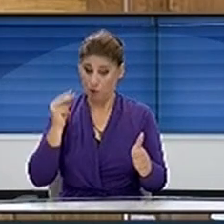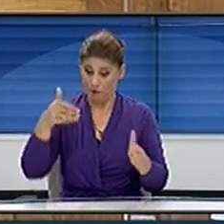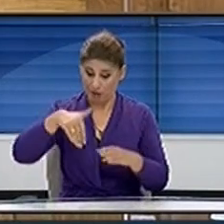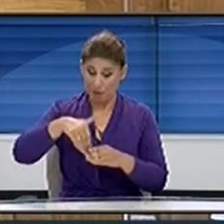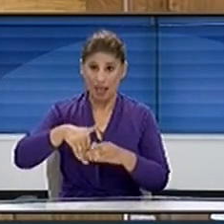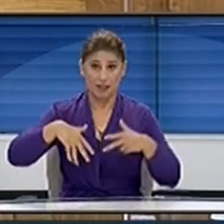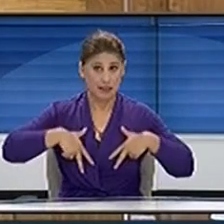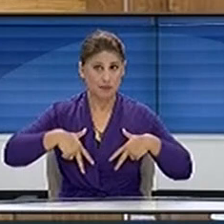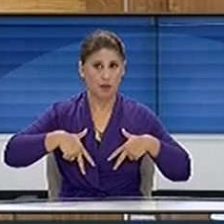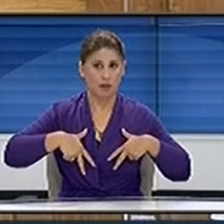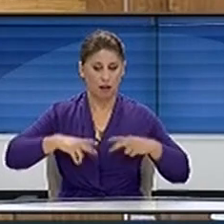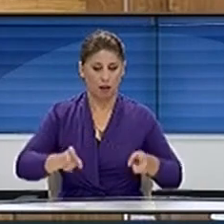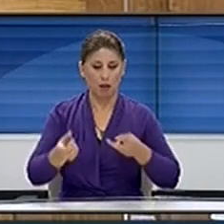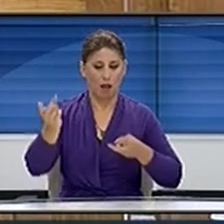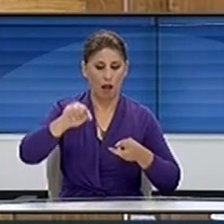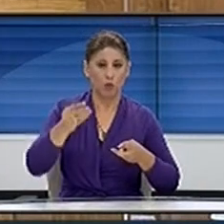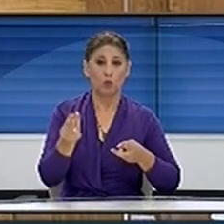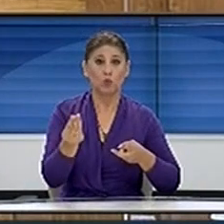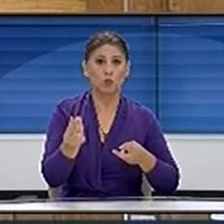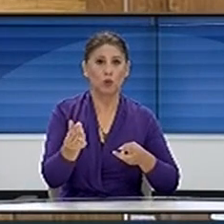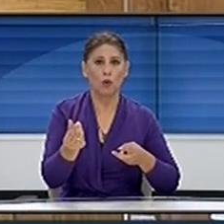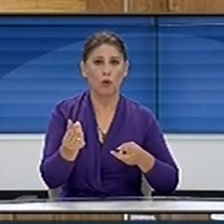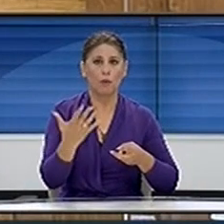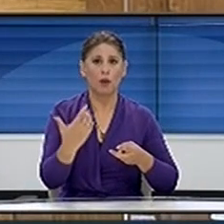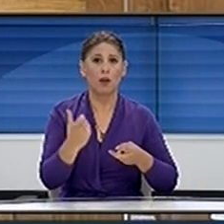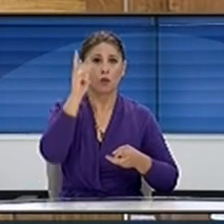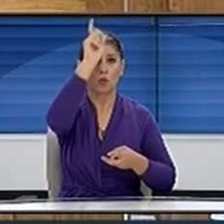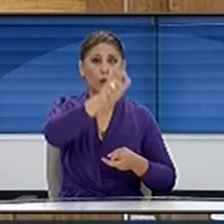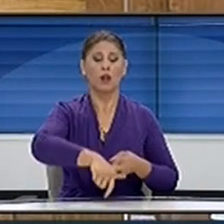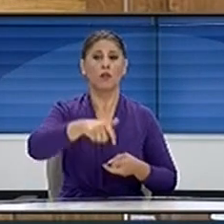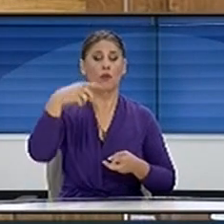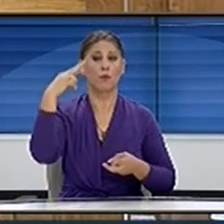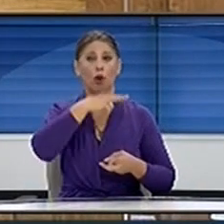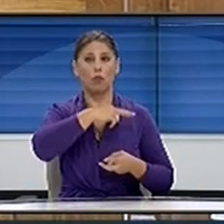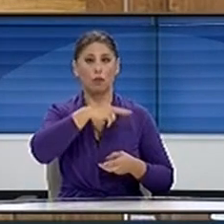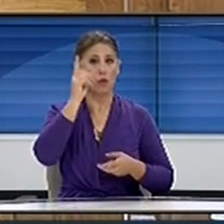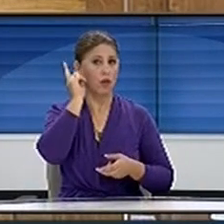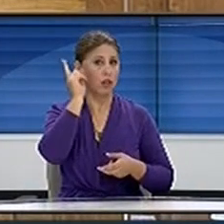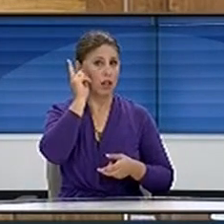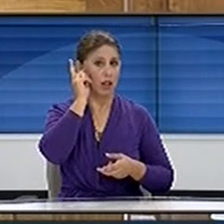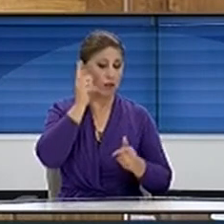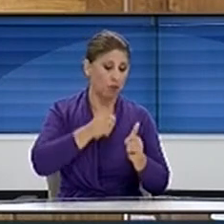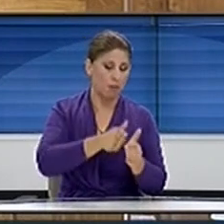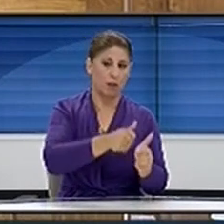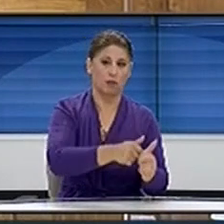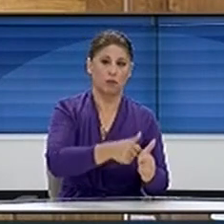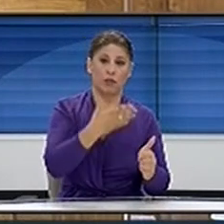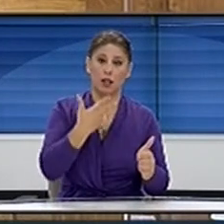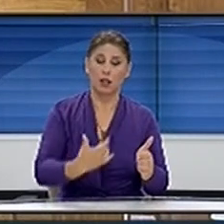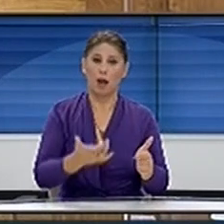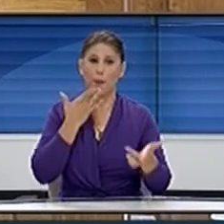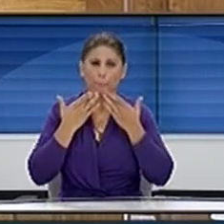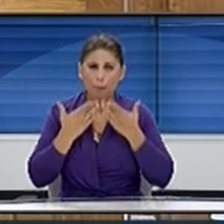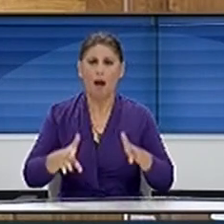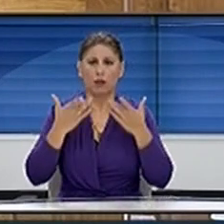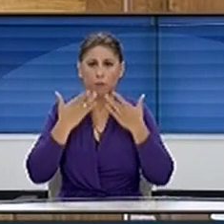είχε παγιδευτεί με άλλη μέθοδο το κινητό τηλέφωνο του ιδίου του Πρωθυπουργού, του κ. Σάντσες. Υπήρξαν